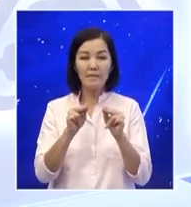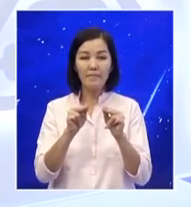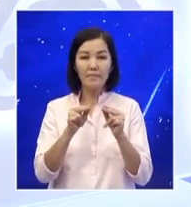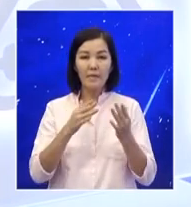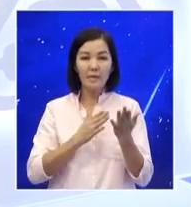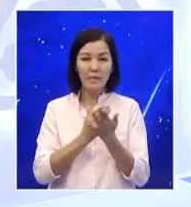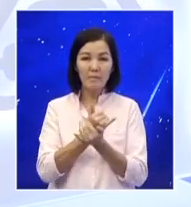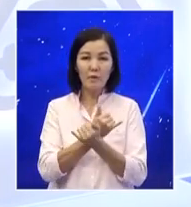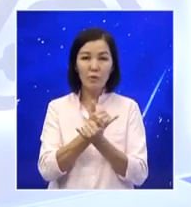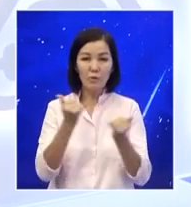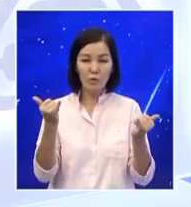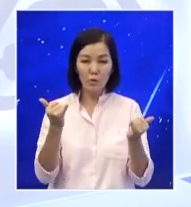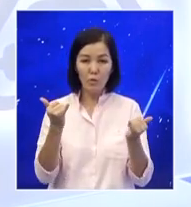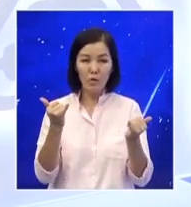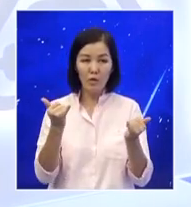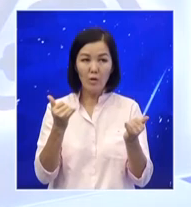тармақтарына